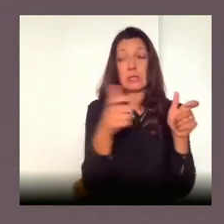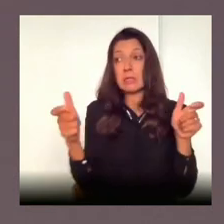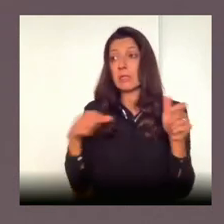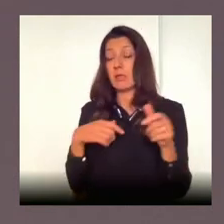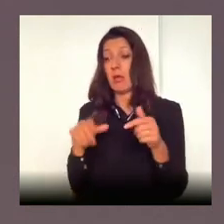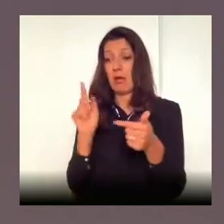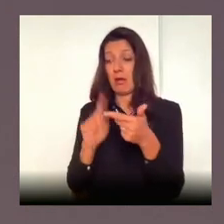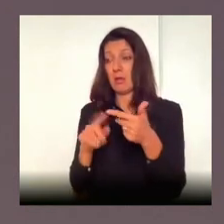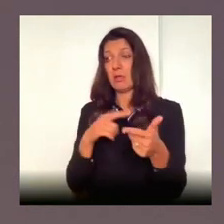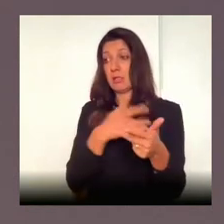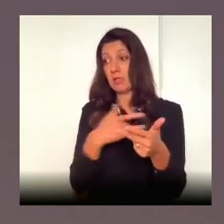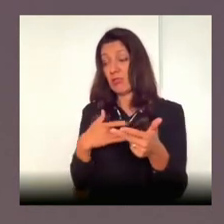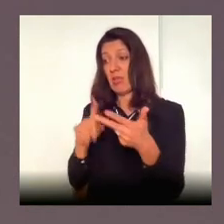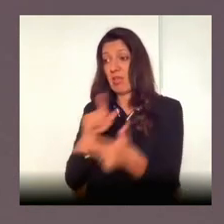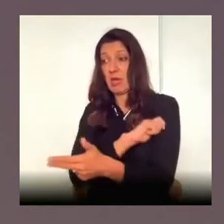y a